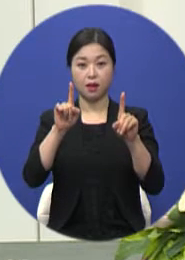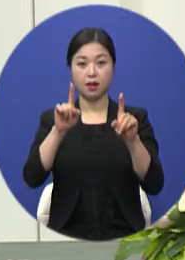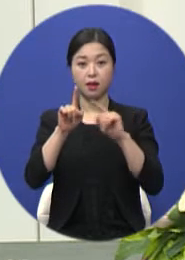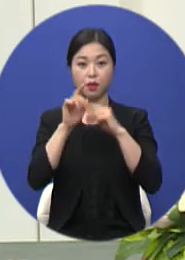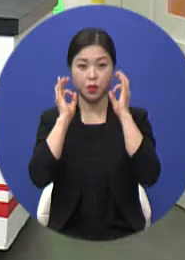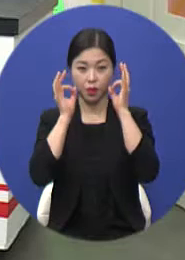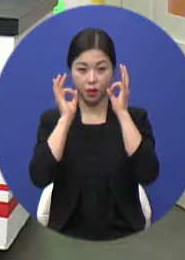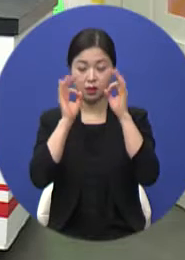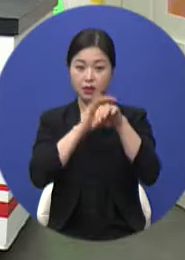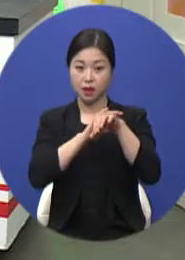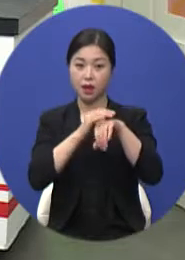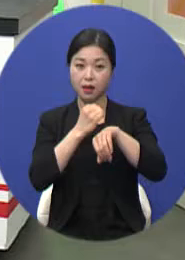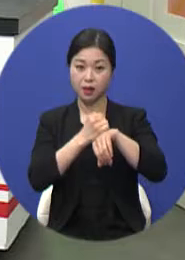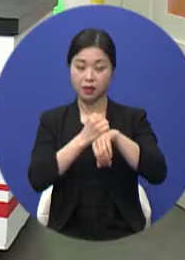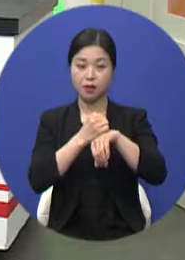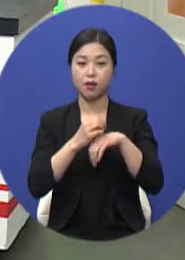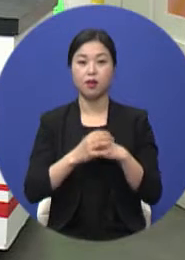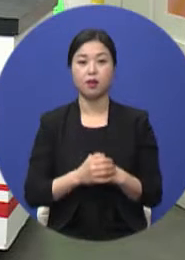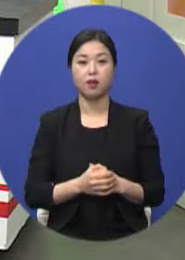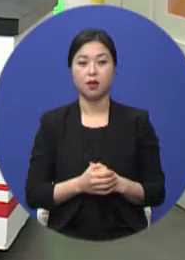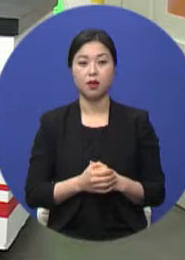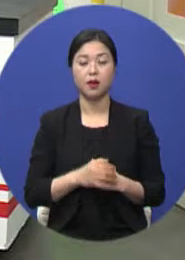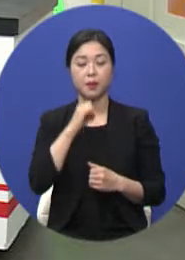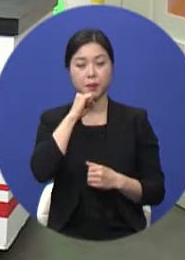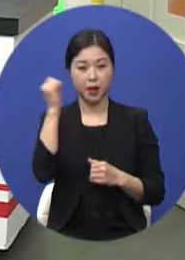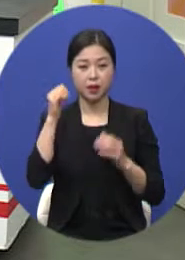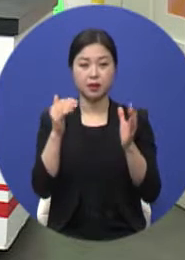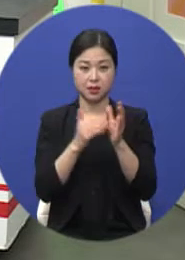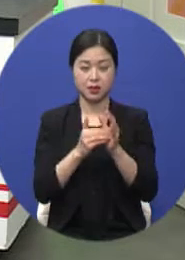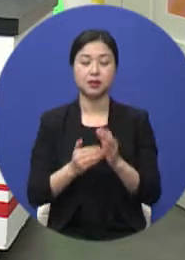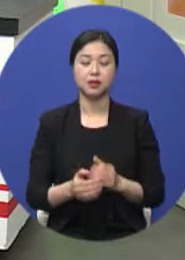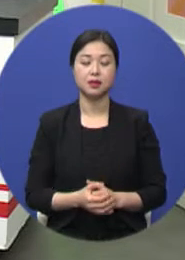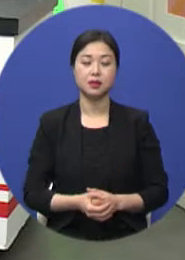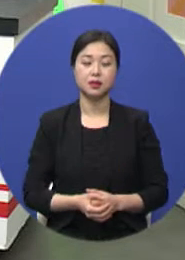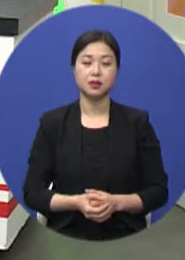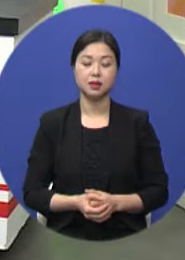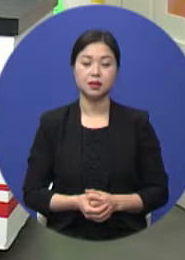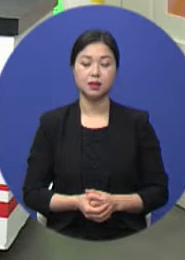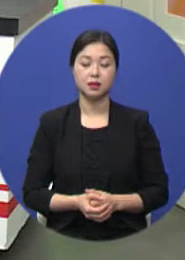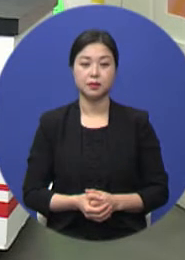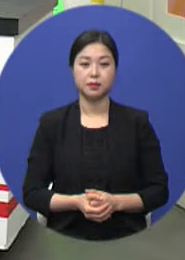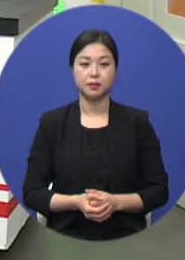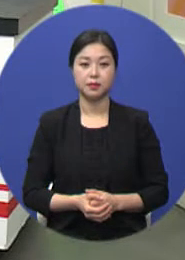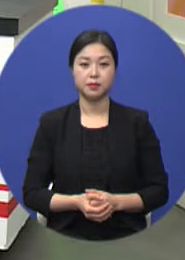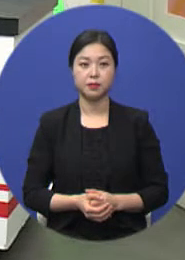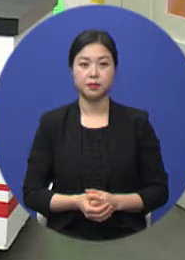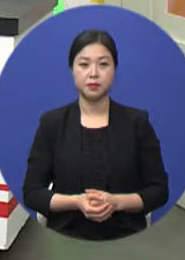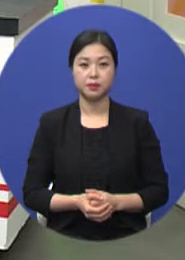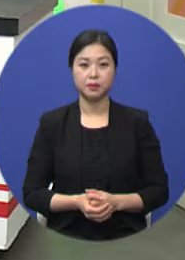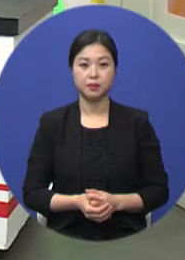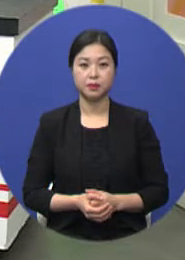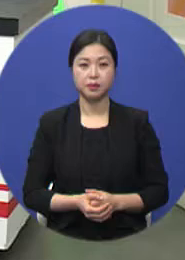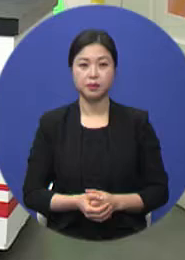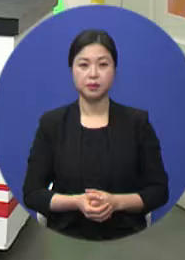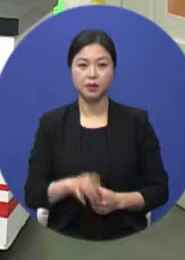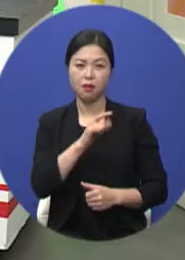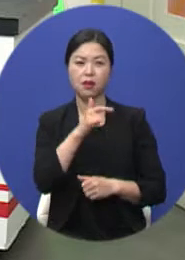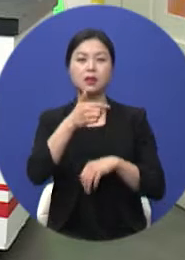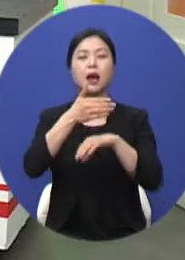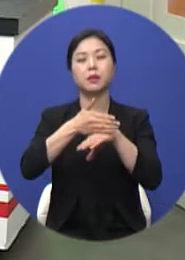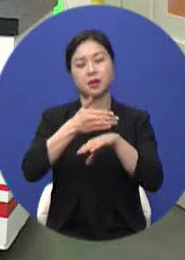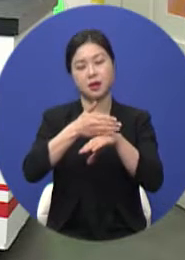노력을 해서 그 수신을 그 합격을 한 걸로 알고 있는데요. 예, 다행히 여러 가지